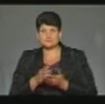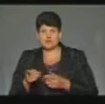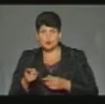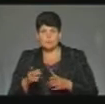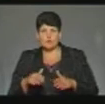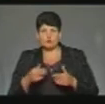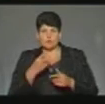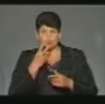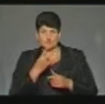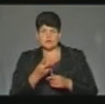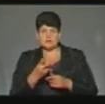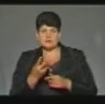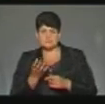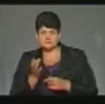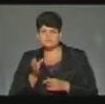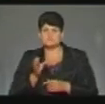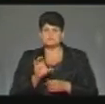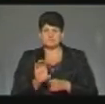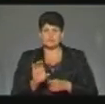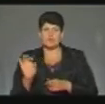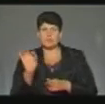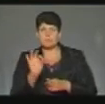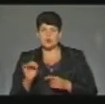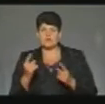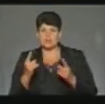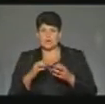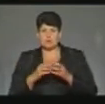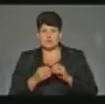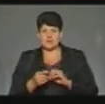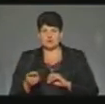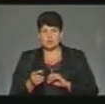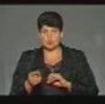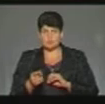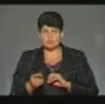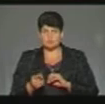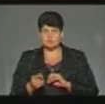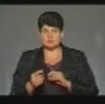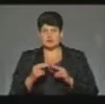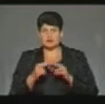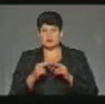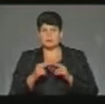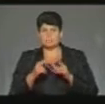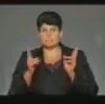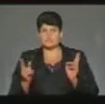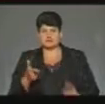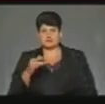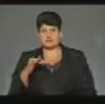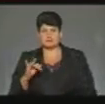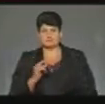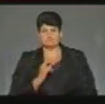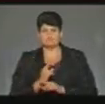пропоную далі подивитися наступний сюжет про велику проблему Тернополя – перекритий Гайський міст.